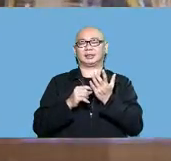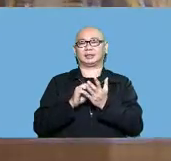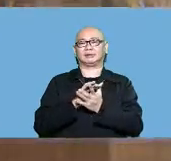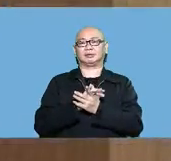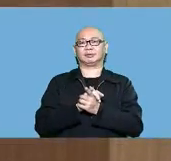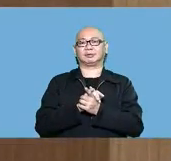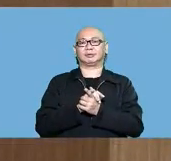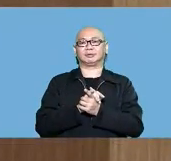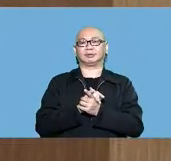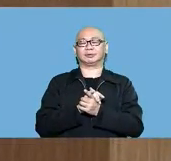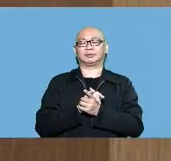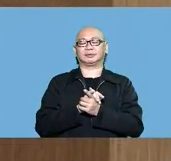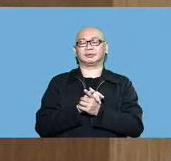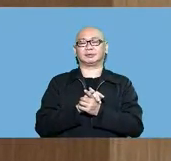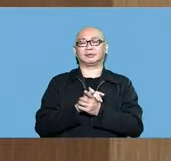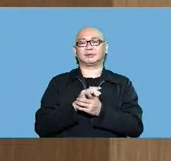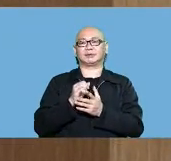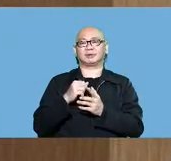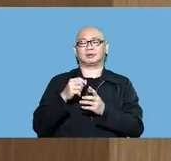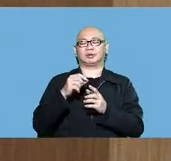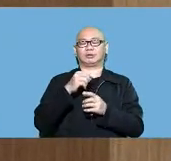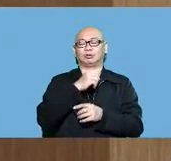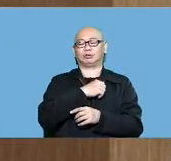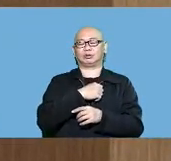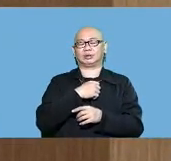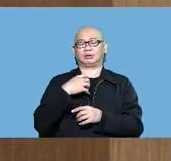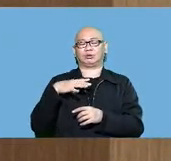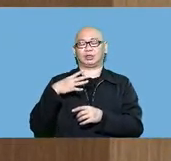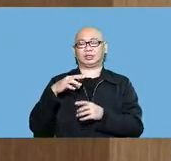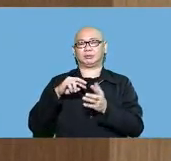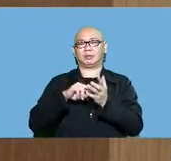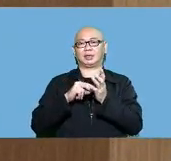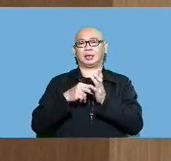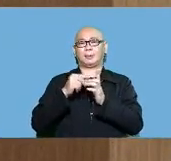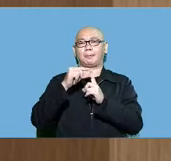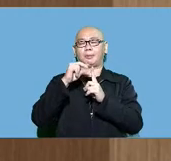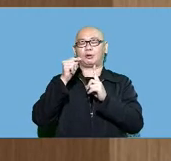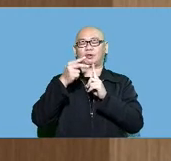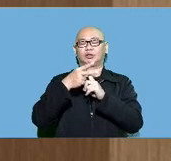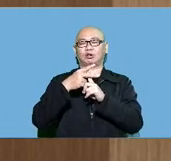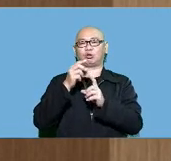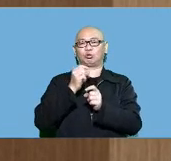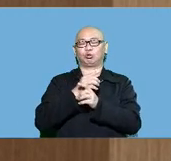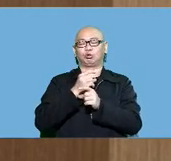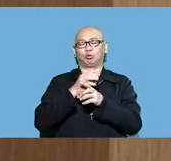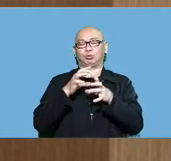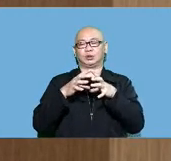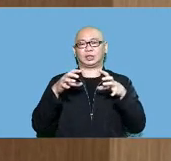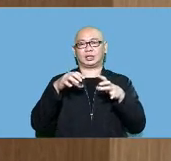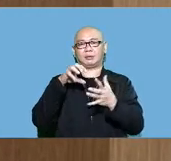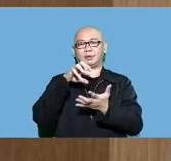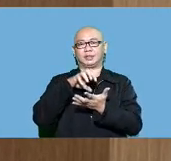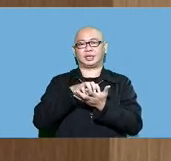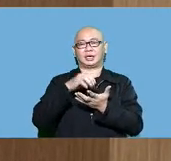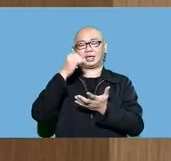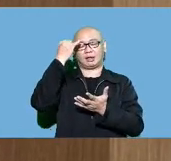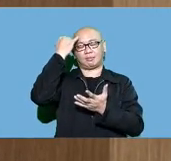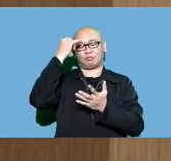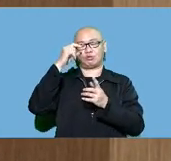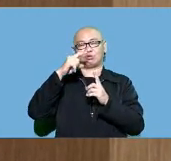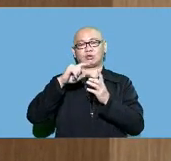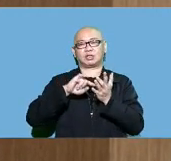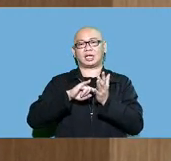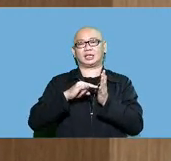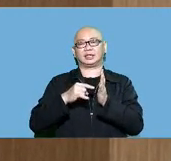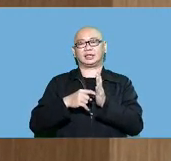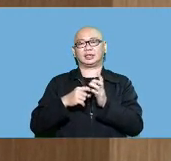jabatan akademik fungsional dosen sebagai profesor guru besar dalam bidang ilmu teknik sipil